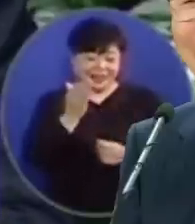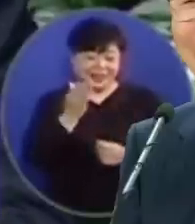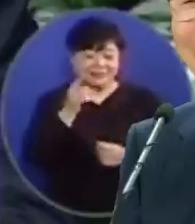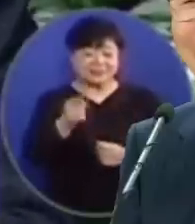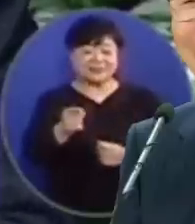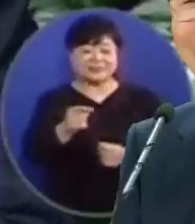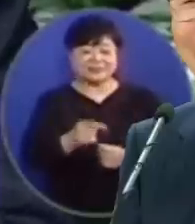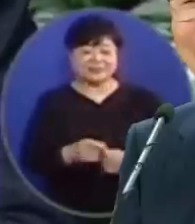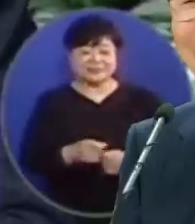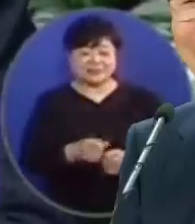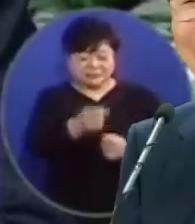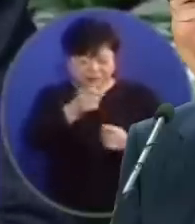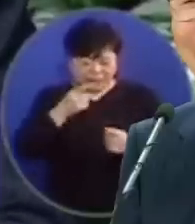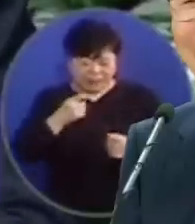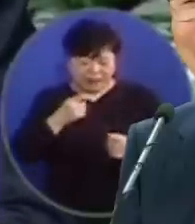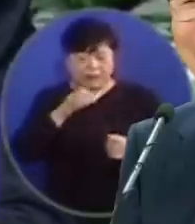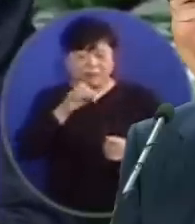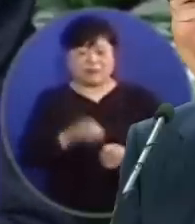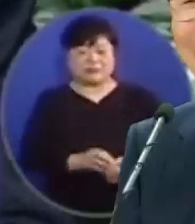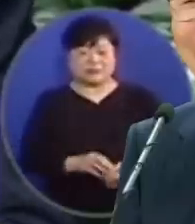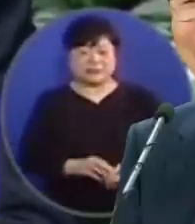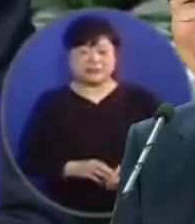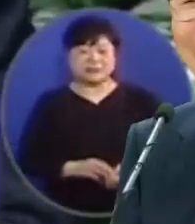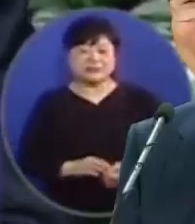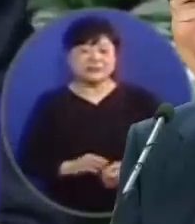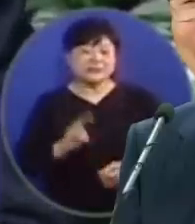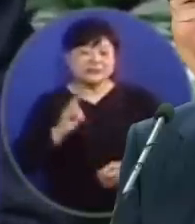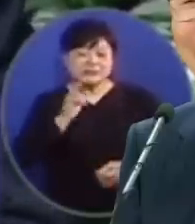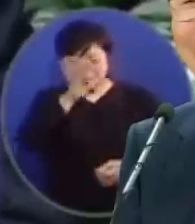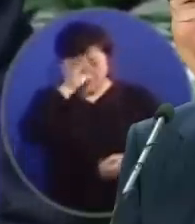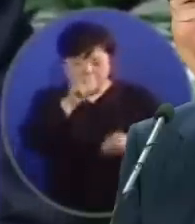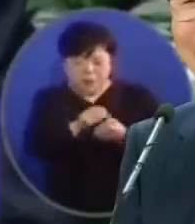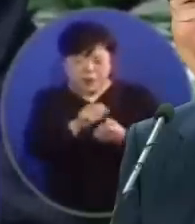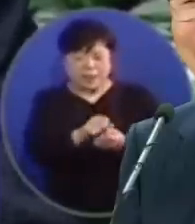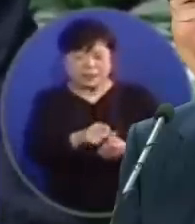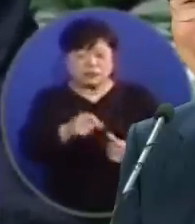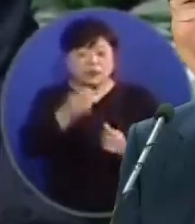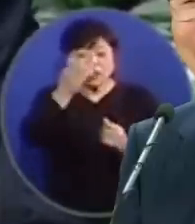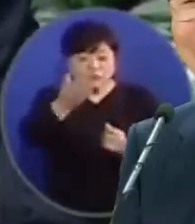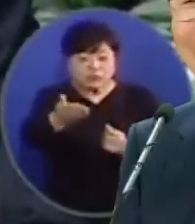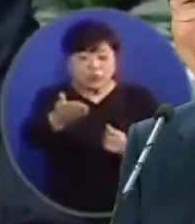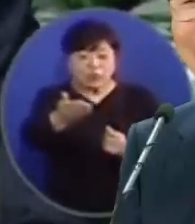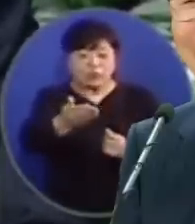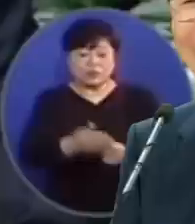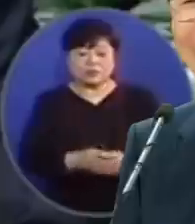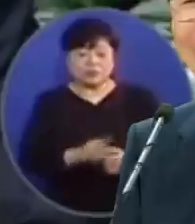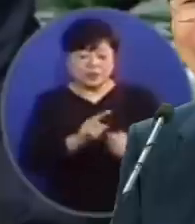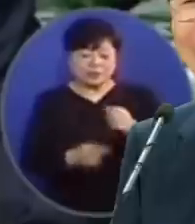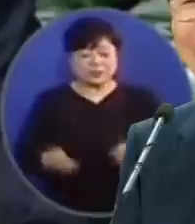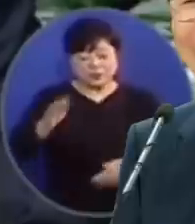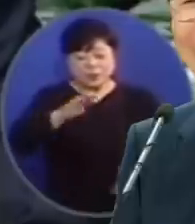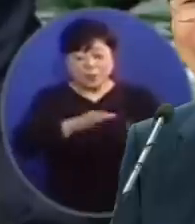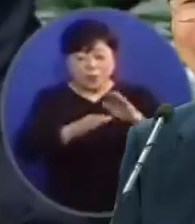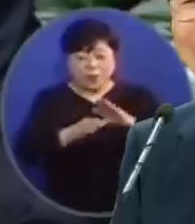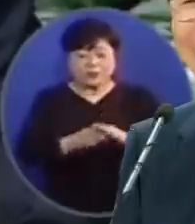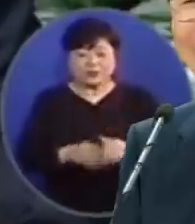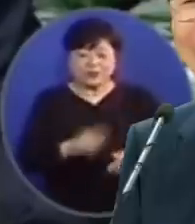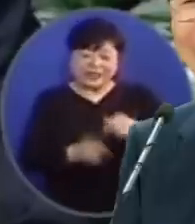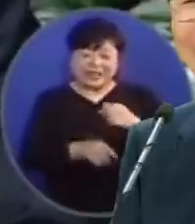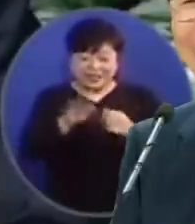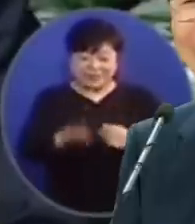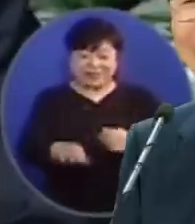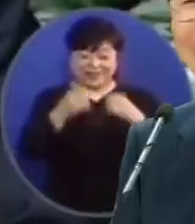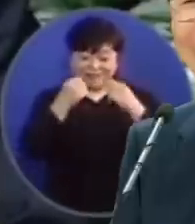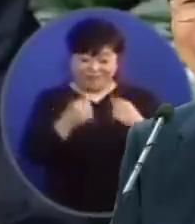제가 너를 세상권의 올무에서와 극한 연병에서 건지실 것입니다. 제가 그 기스로 너를 덮으시니 너가 그 날개 아래